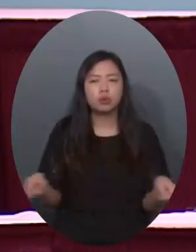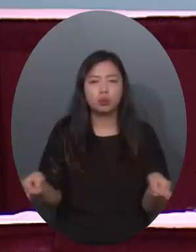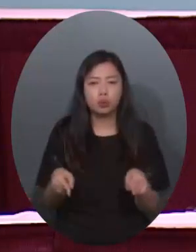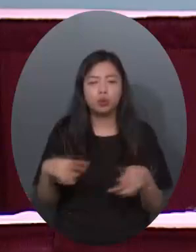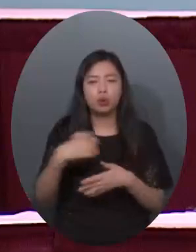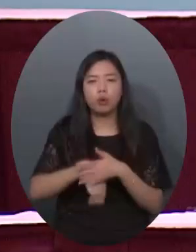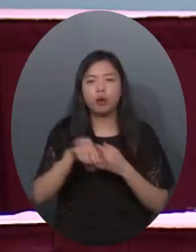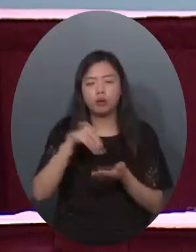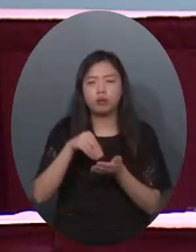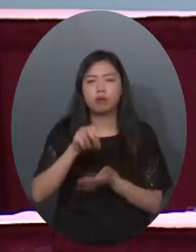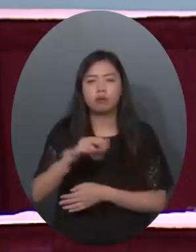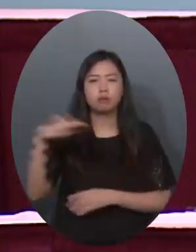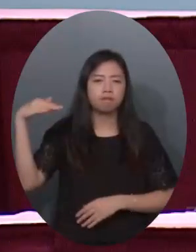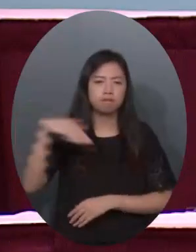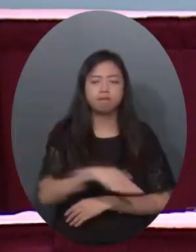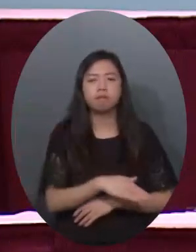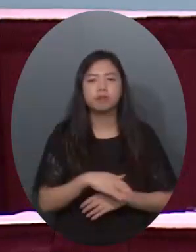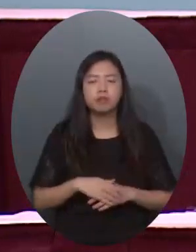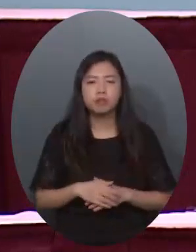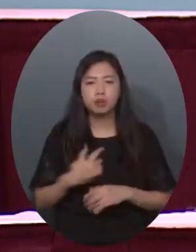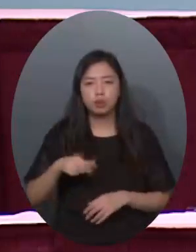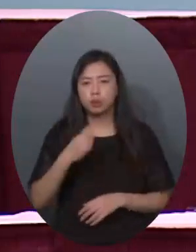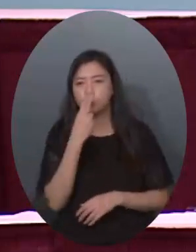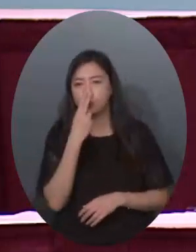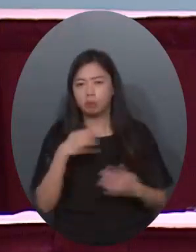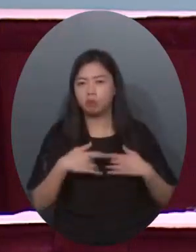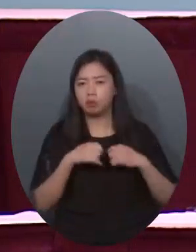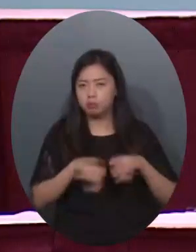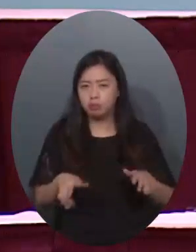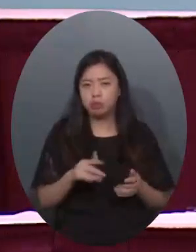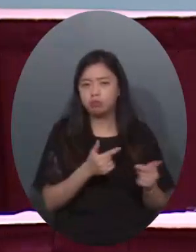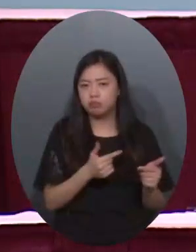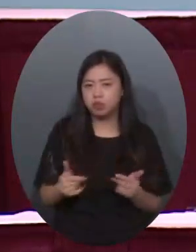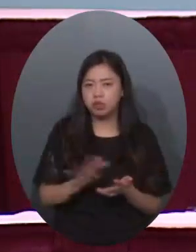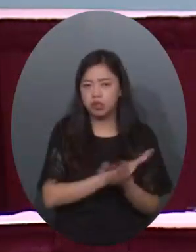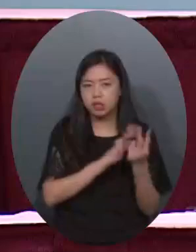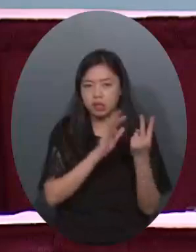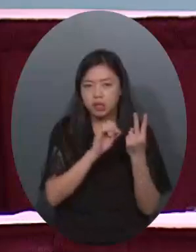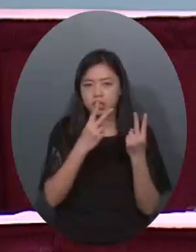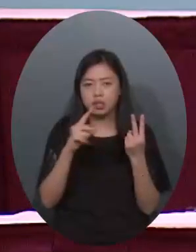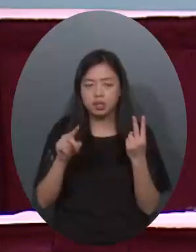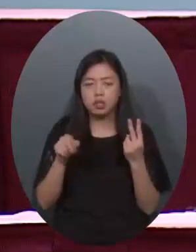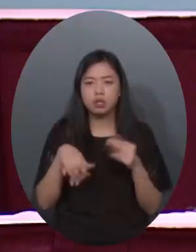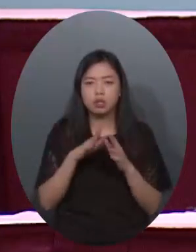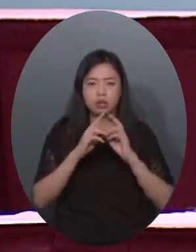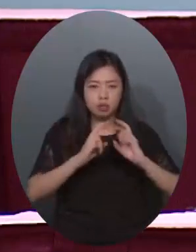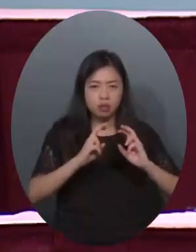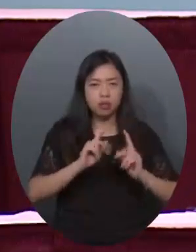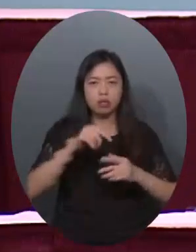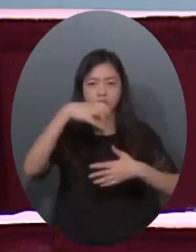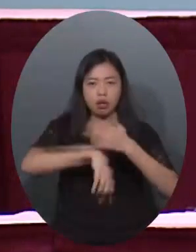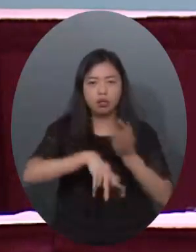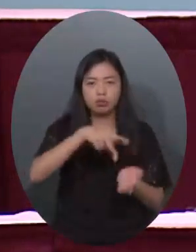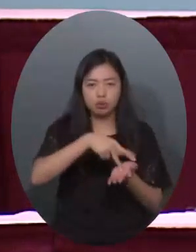低迷，我們預計疫情將繼續在2021年對車站商戶租戶以